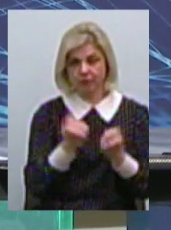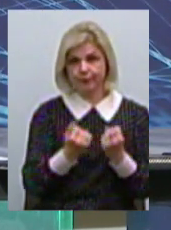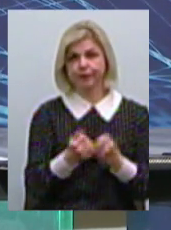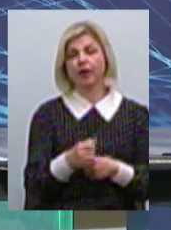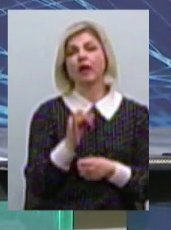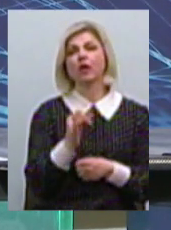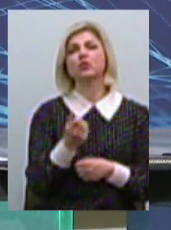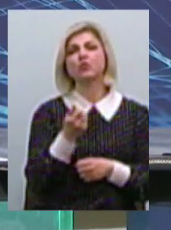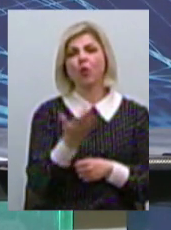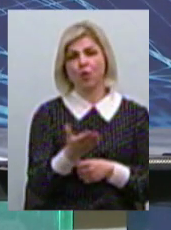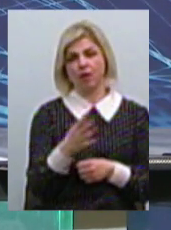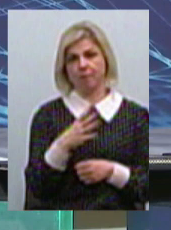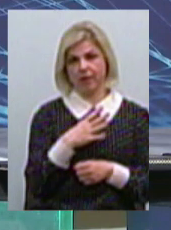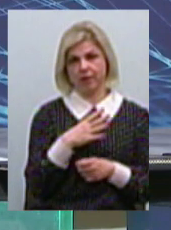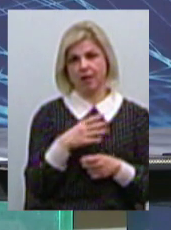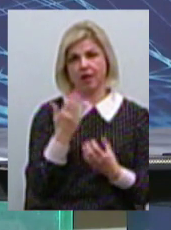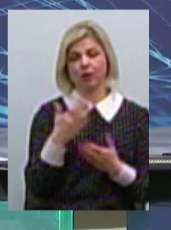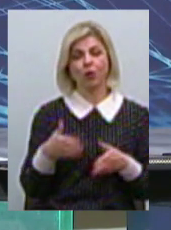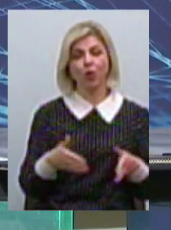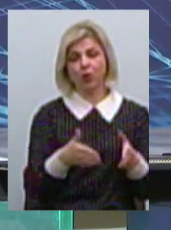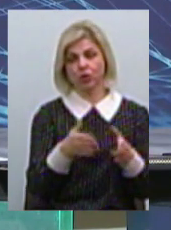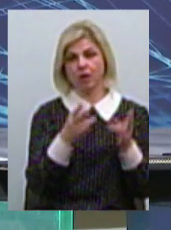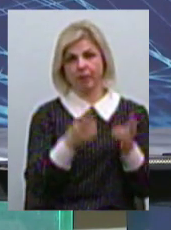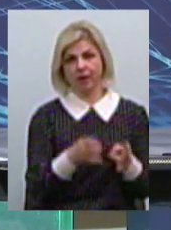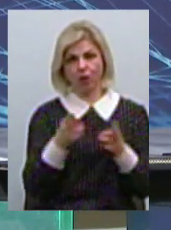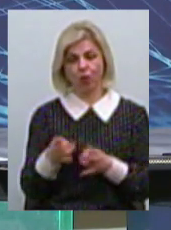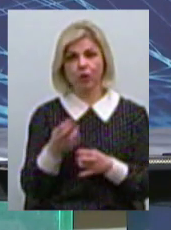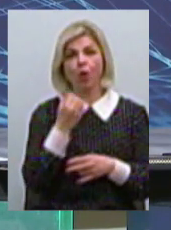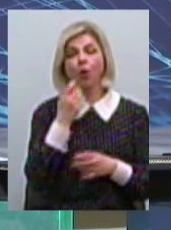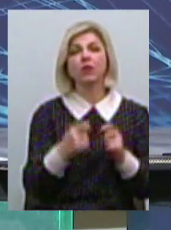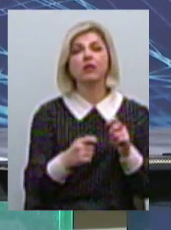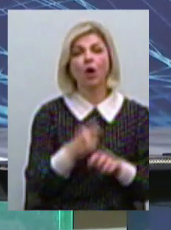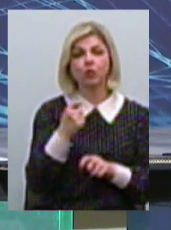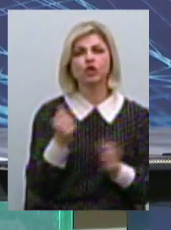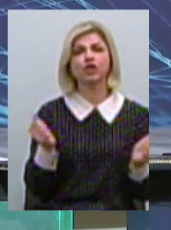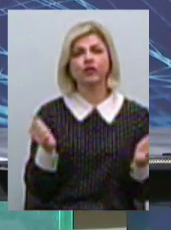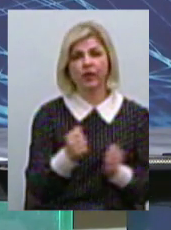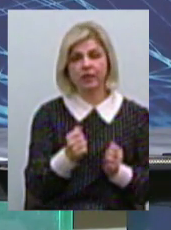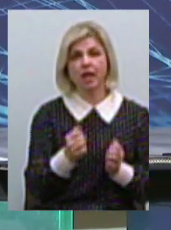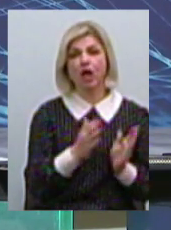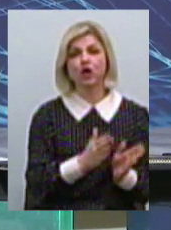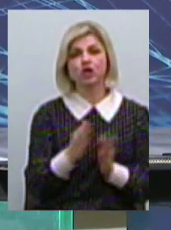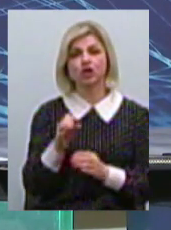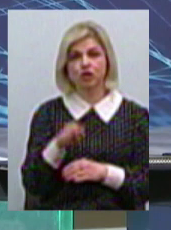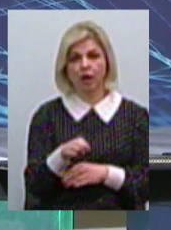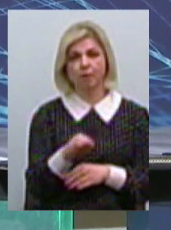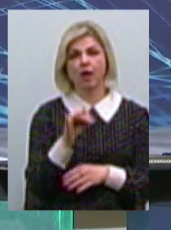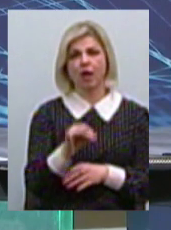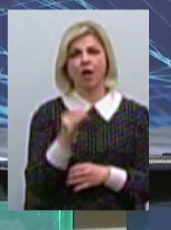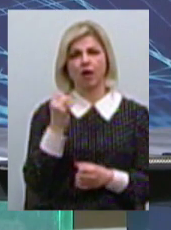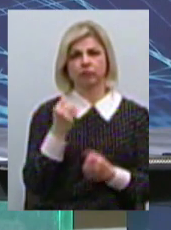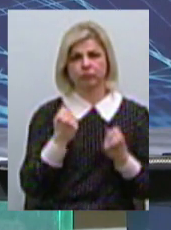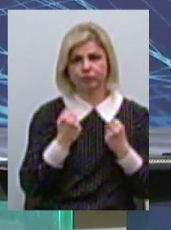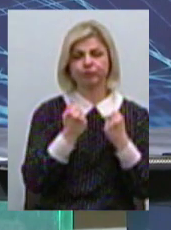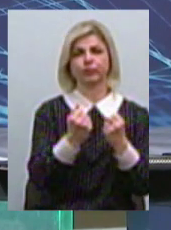було дорожньо-транспортних пригод, коли порушуючи швидкісний режим і рухається автомобіль